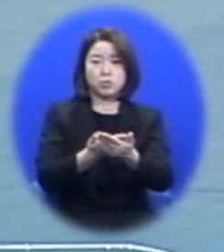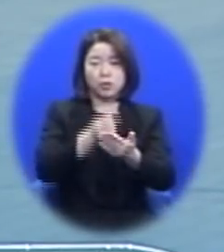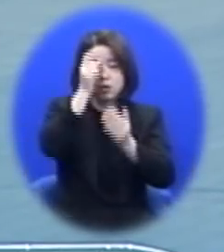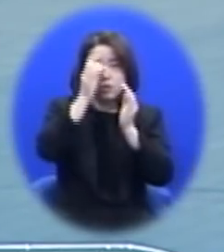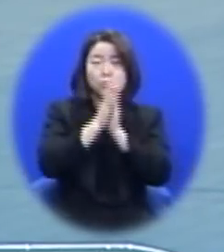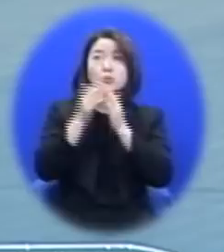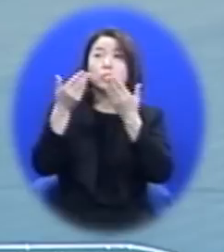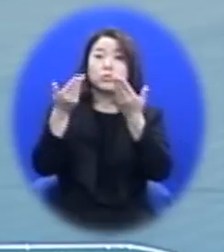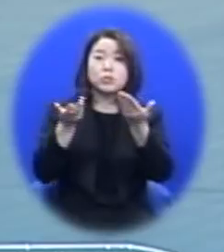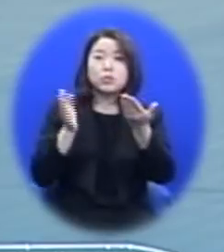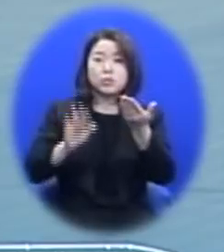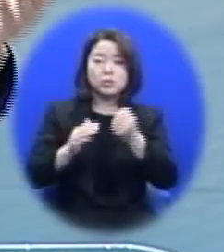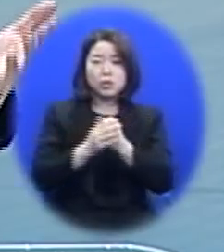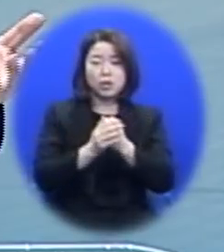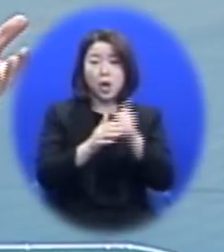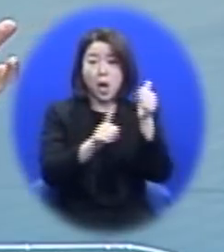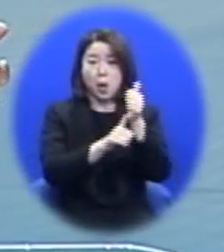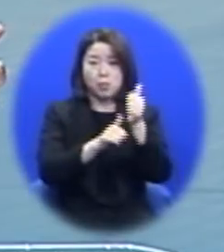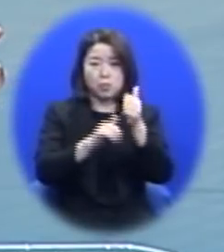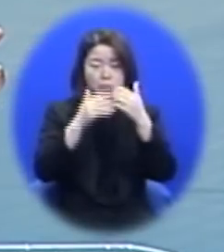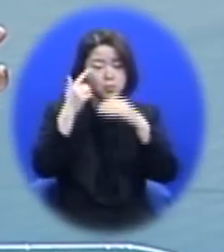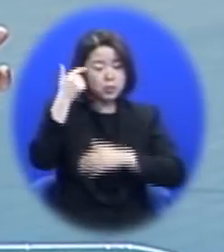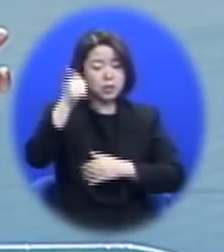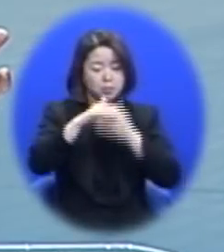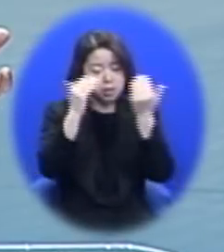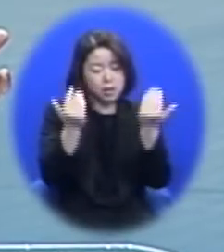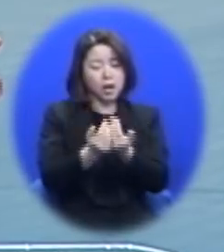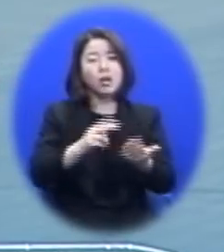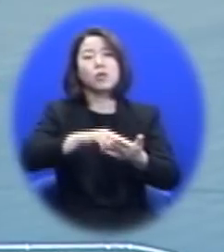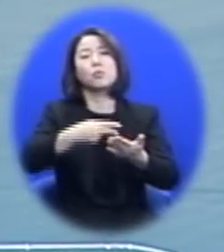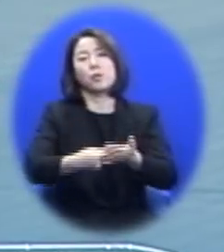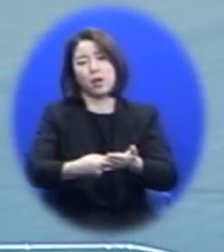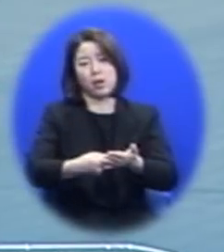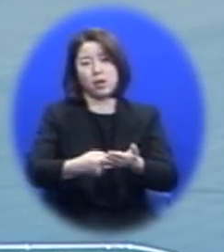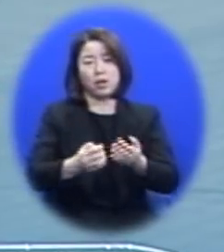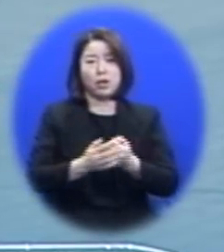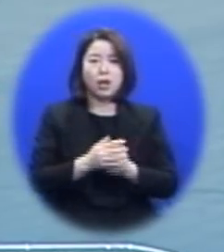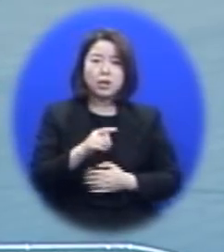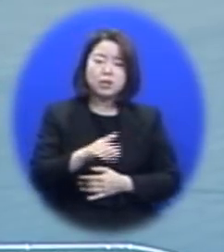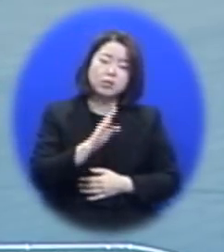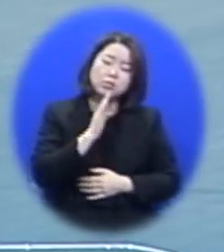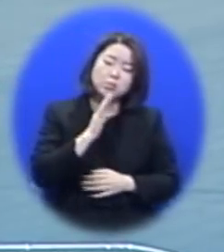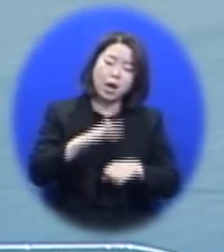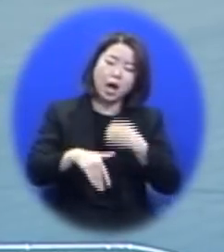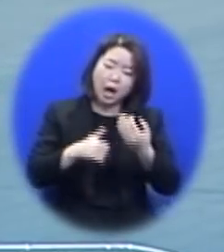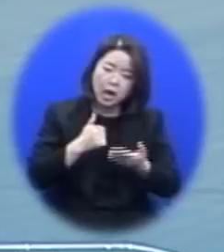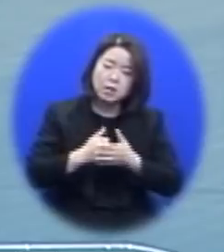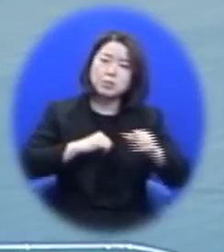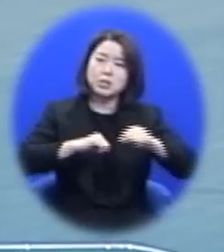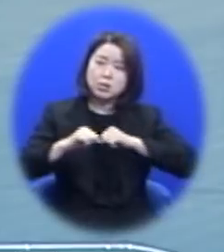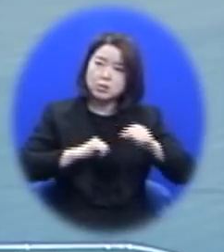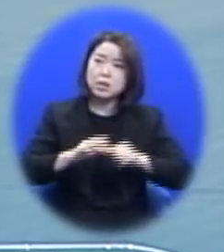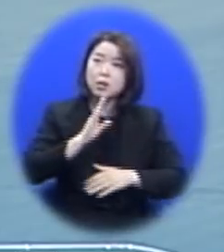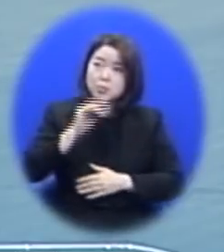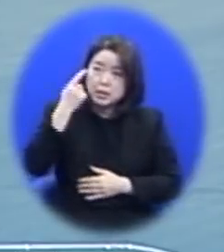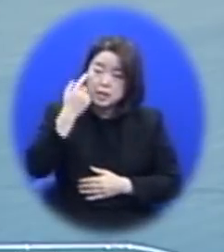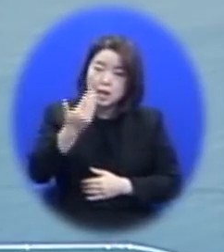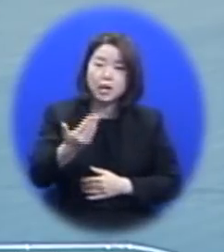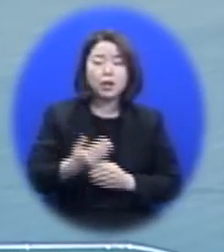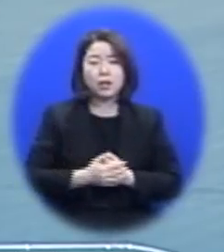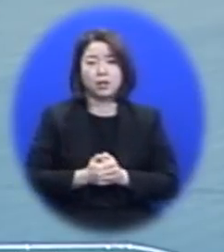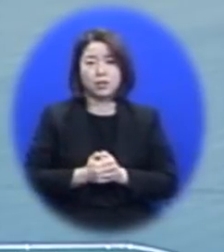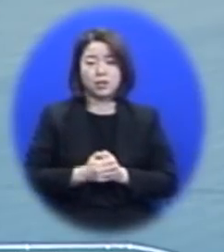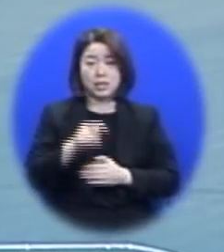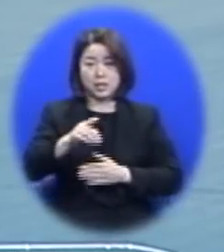기도했는데 목사님들이 다 넘어지셨어요. 이거 정말 하나님께서 역사하시는 거잖아.